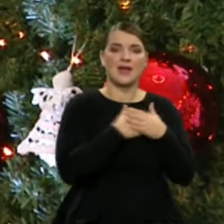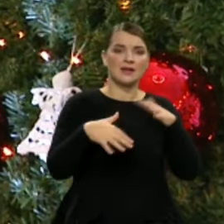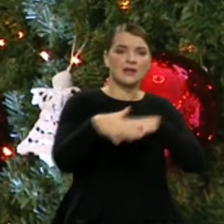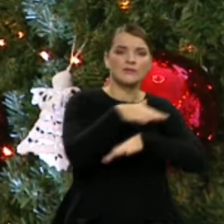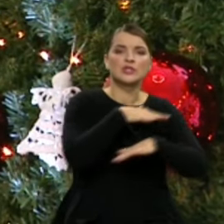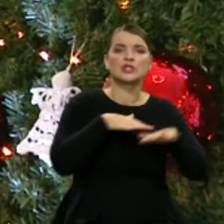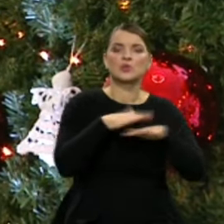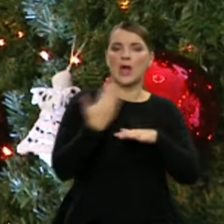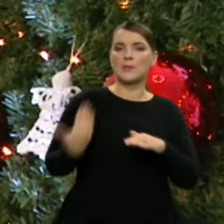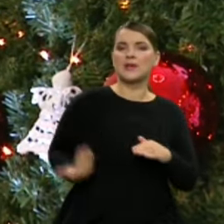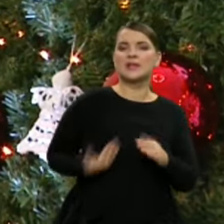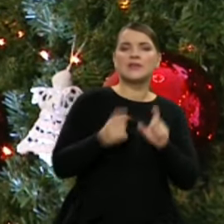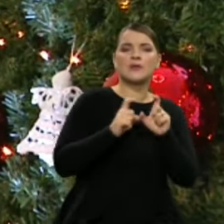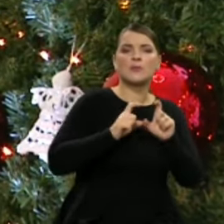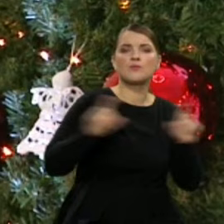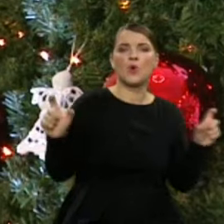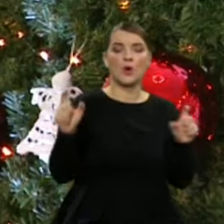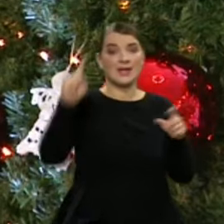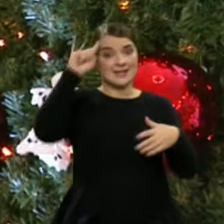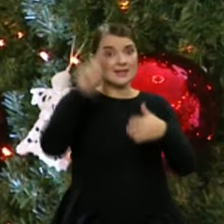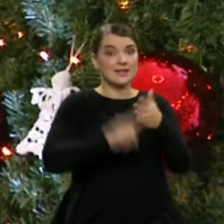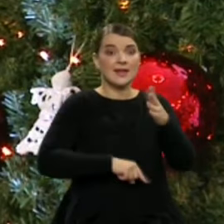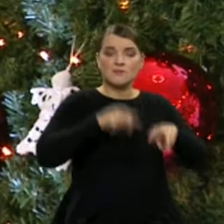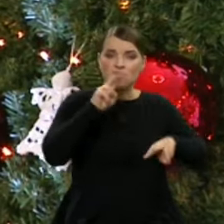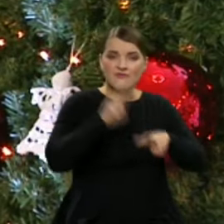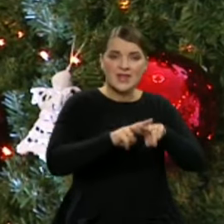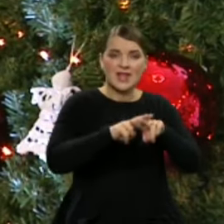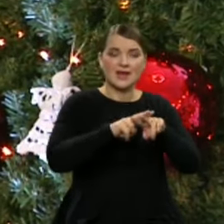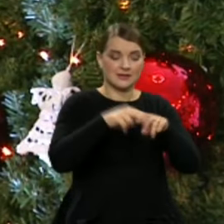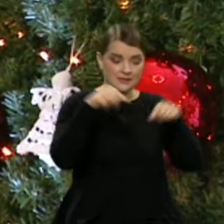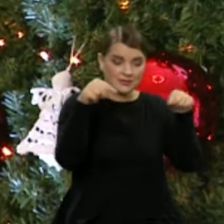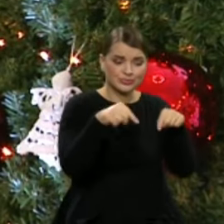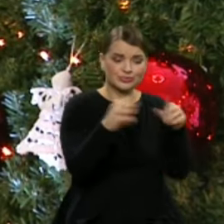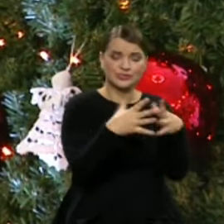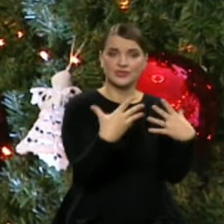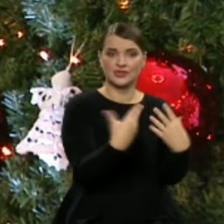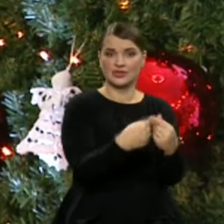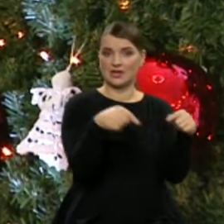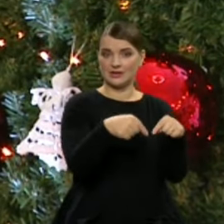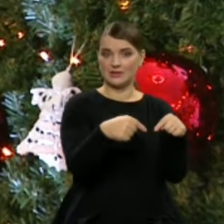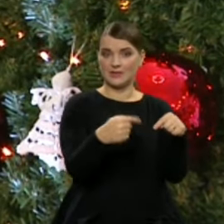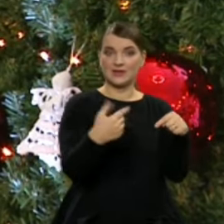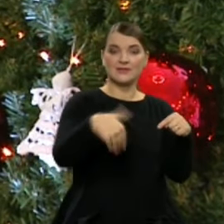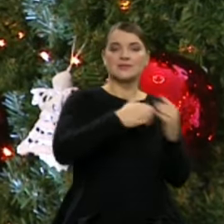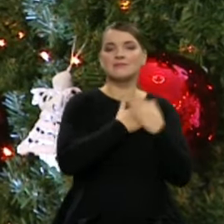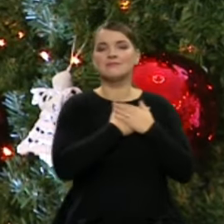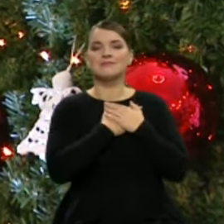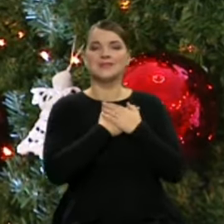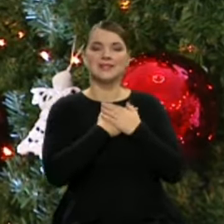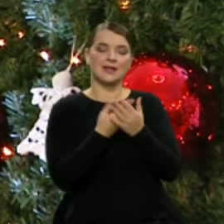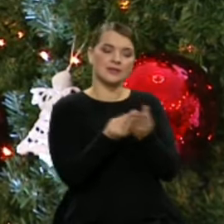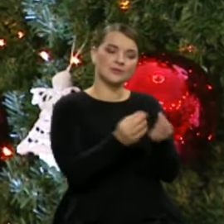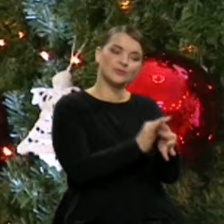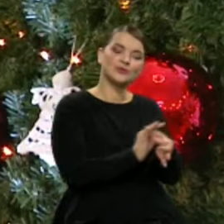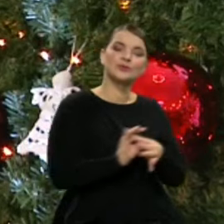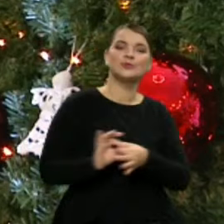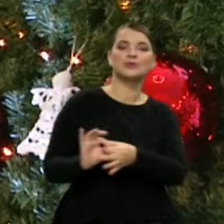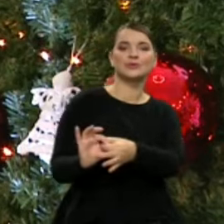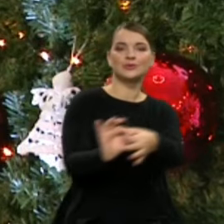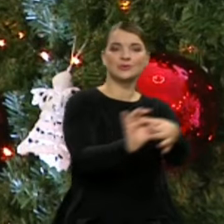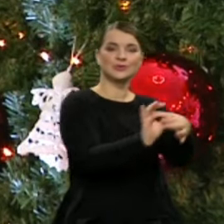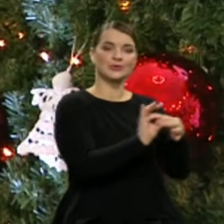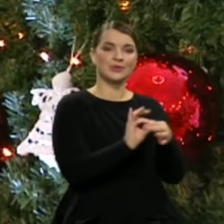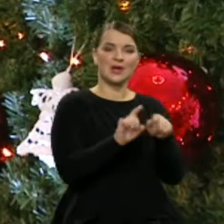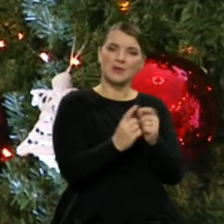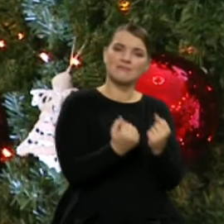gyvenimo mokykla, tikėjimo šventikla, kad mokėtume mylėti vieni kitus, kad iš tikrųjų vieni kitiems taptume